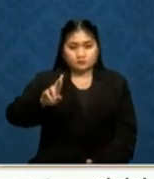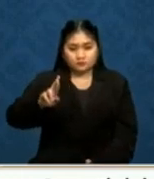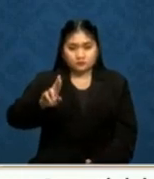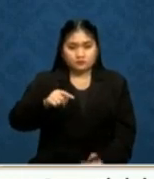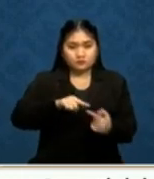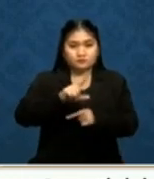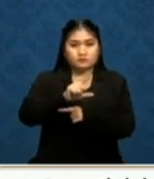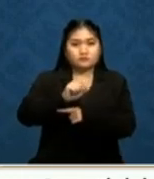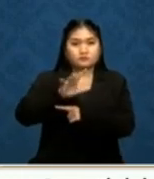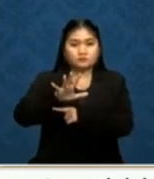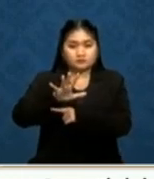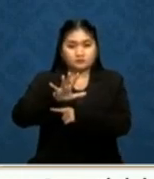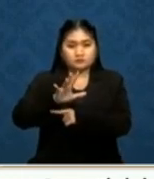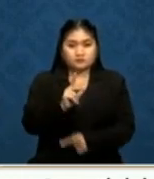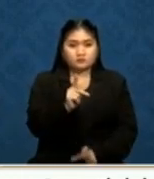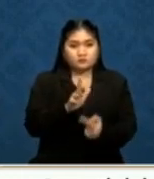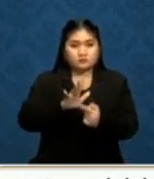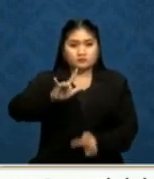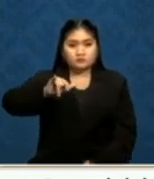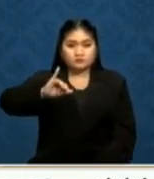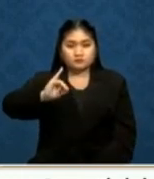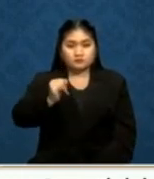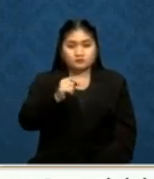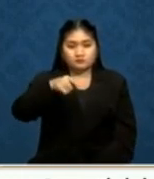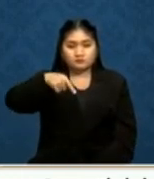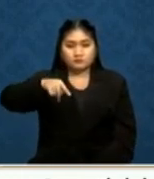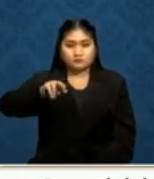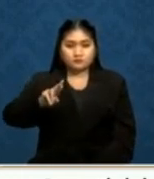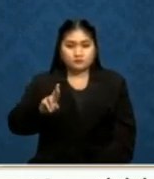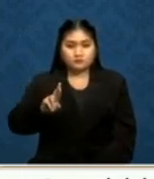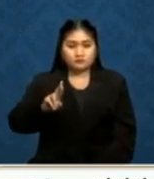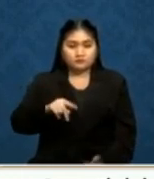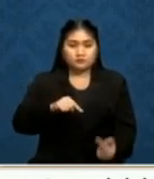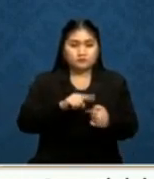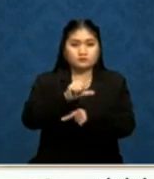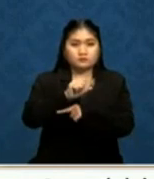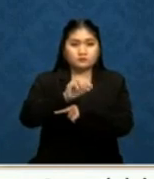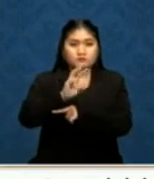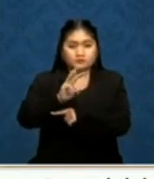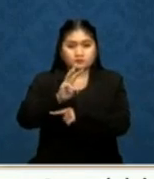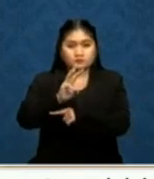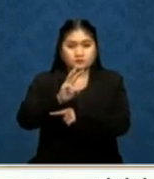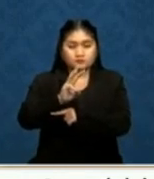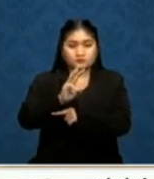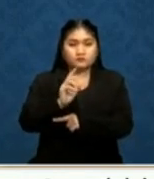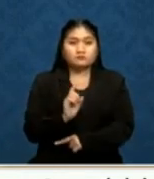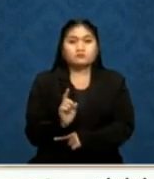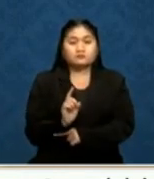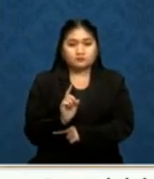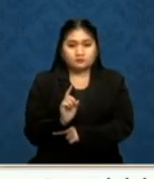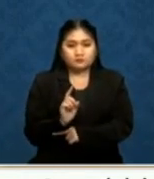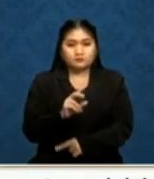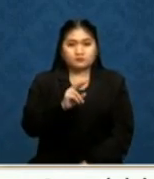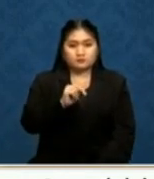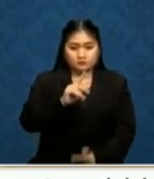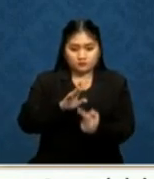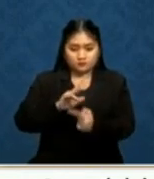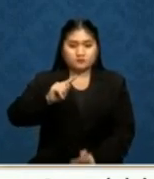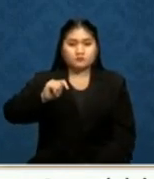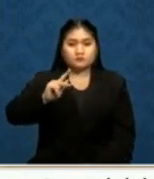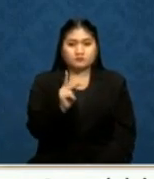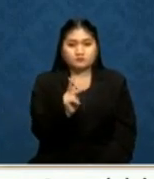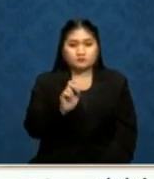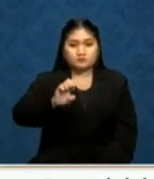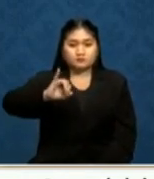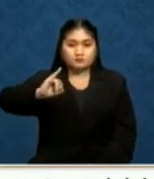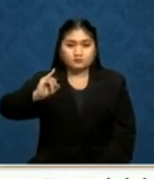25นางสาวกัญจพรวงเวไน26ศาสตราจารย์พิเศษณัฐกิจณชุมพ